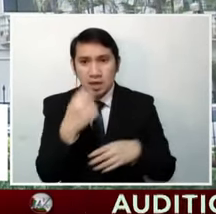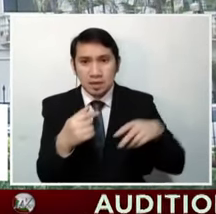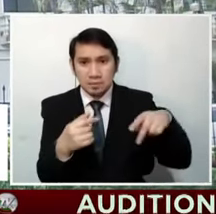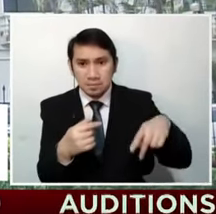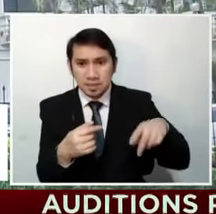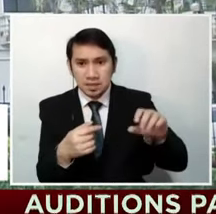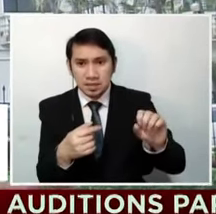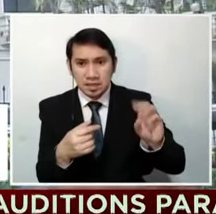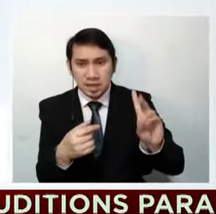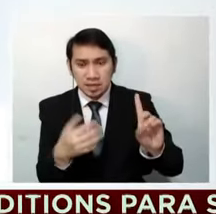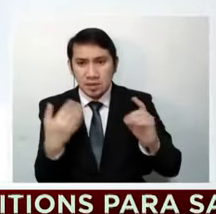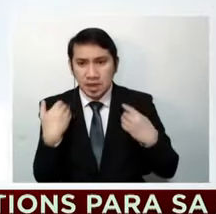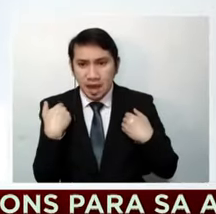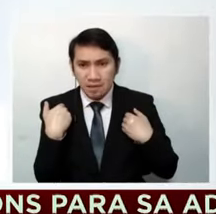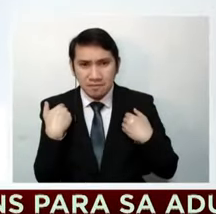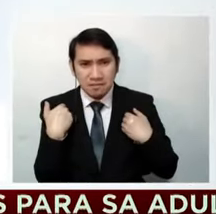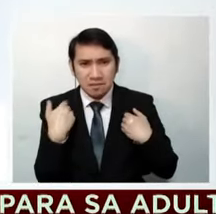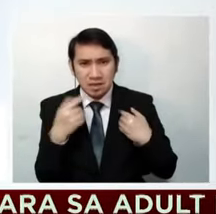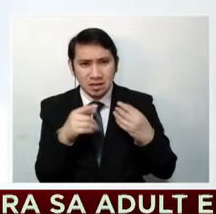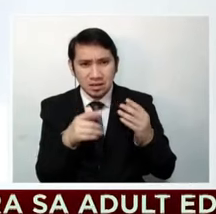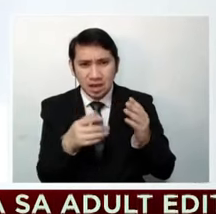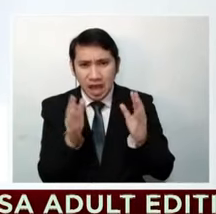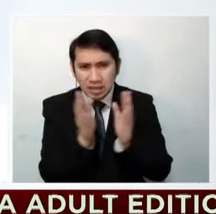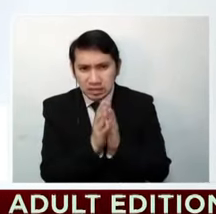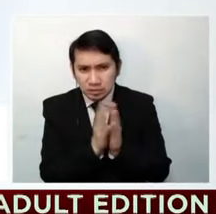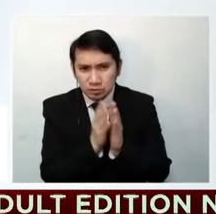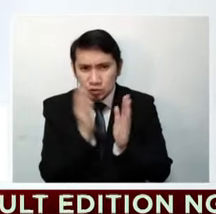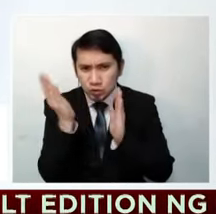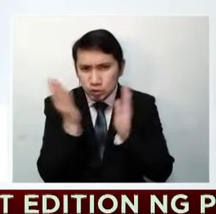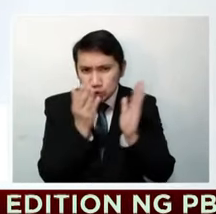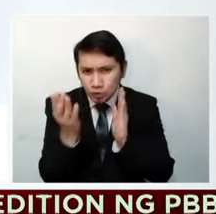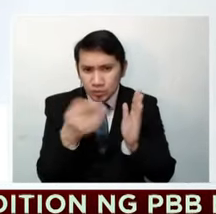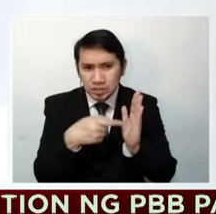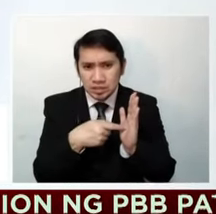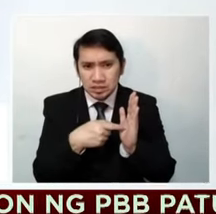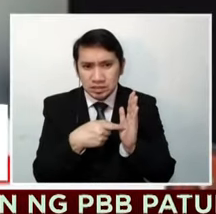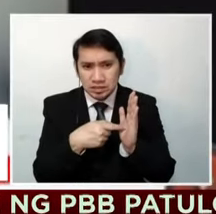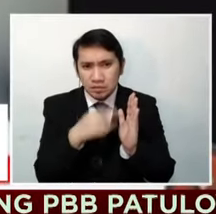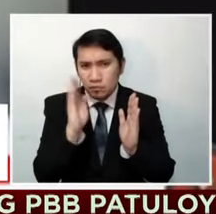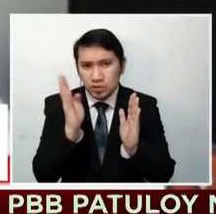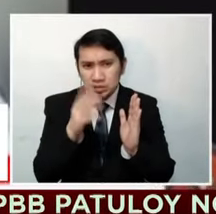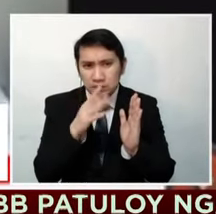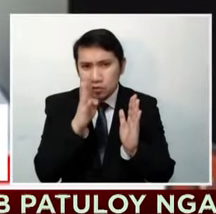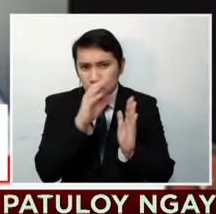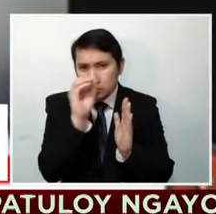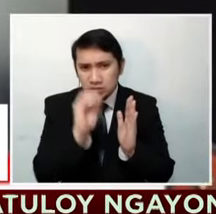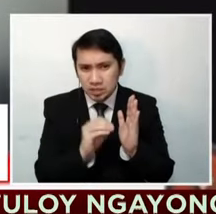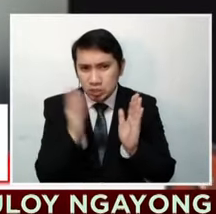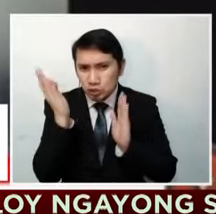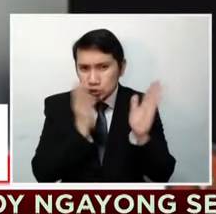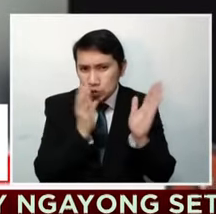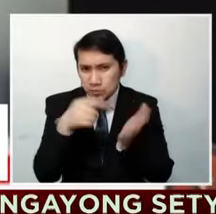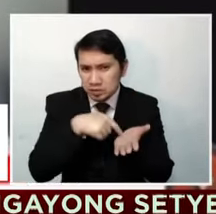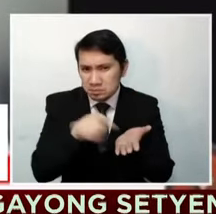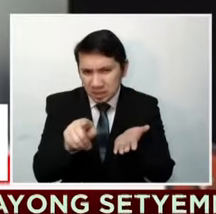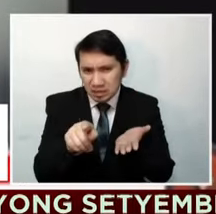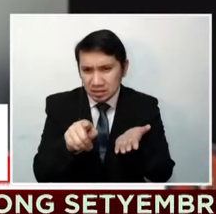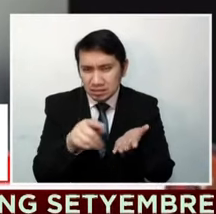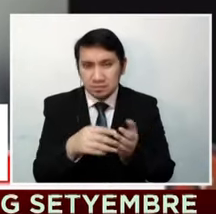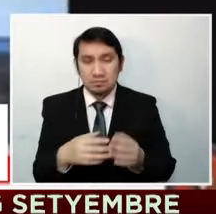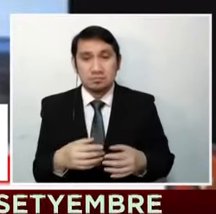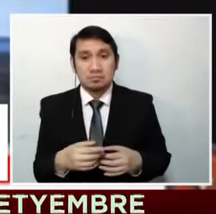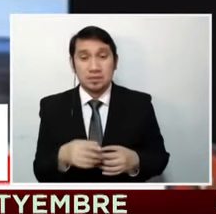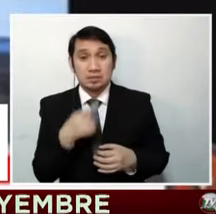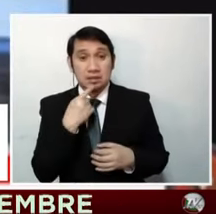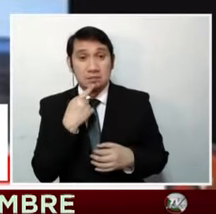4% na service fee para sa procurement na ginagawa nito para sa ibang ahensya. And I will propose that in the General